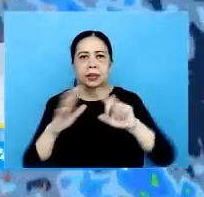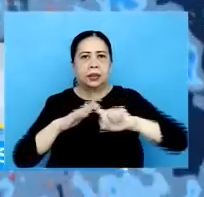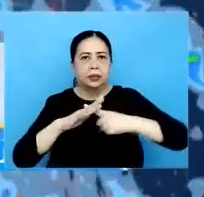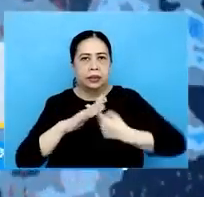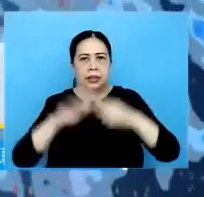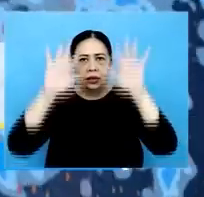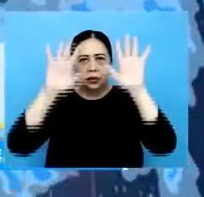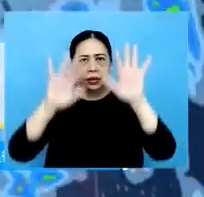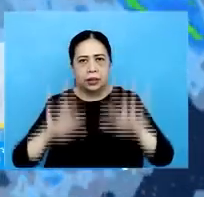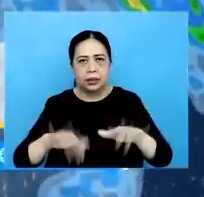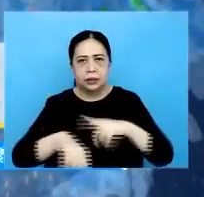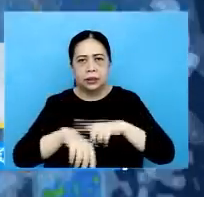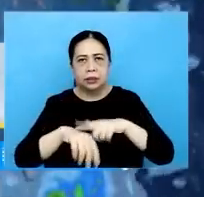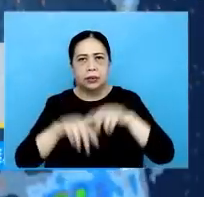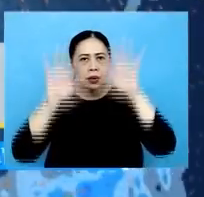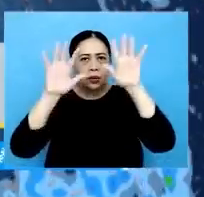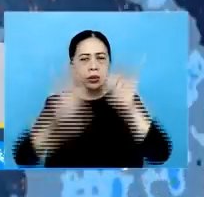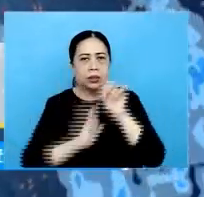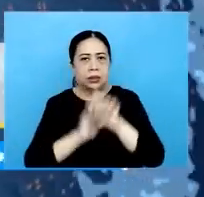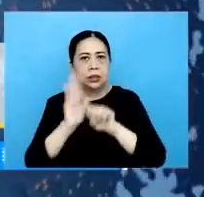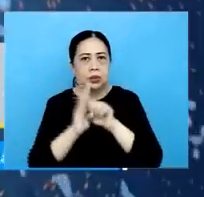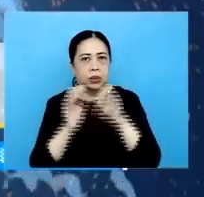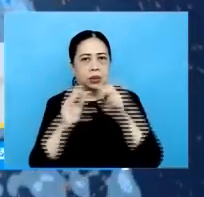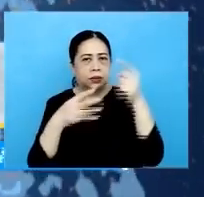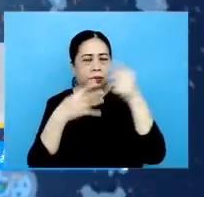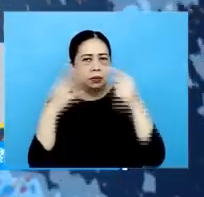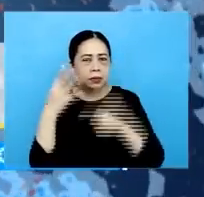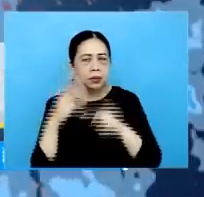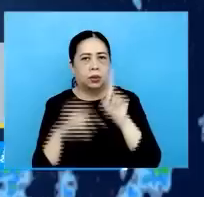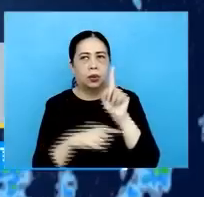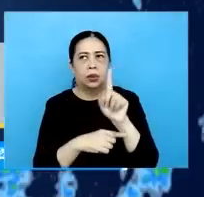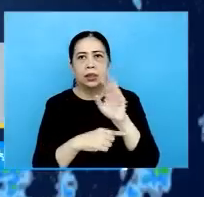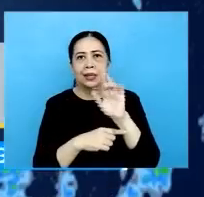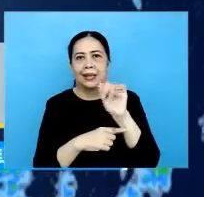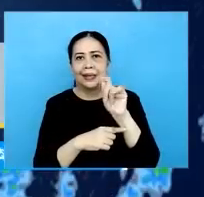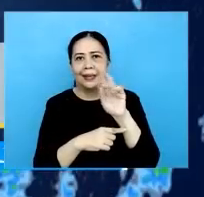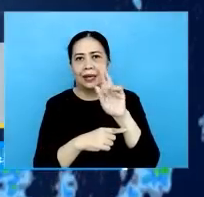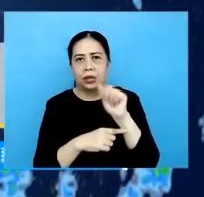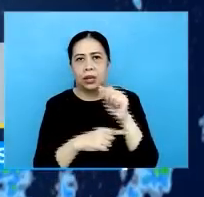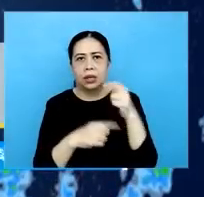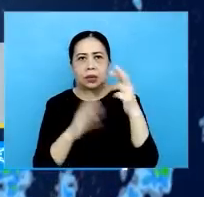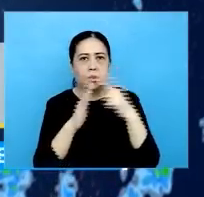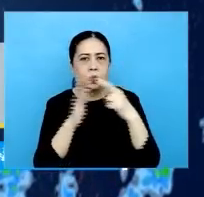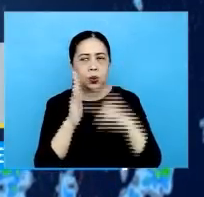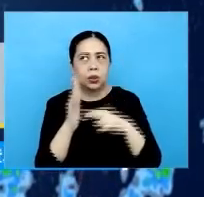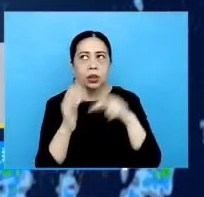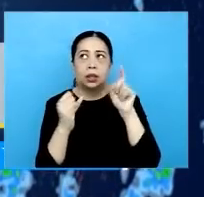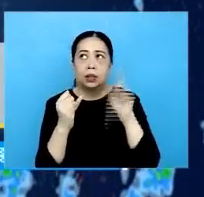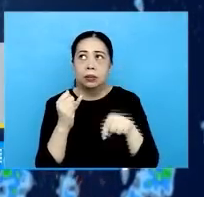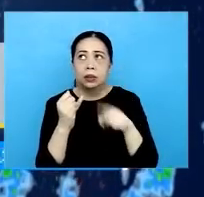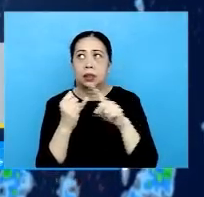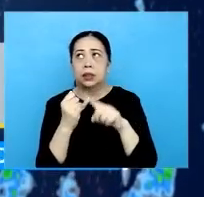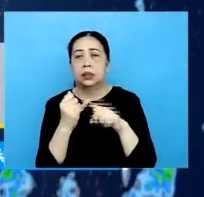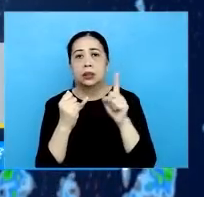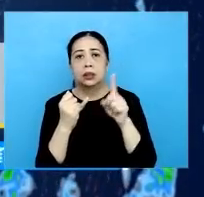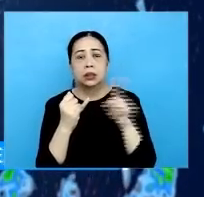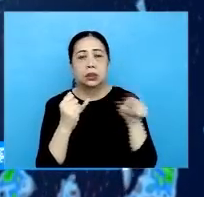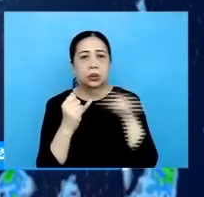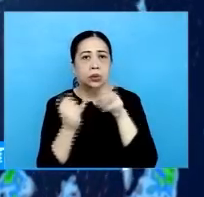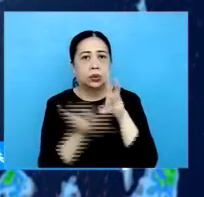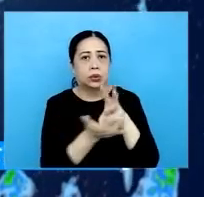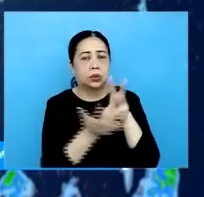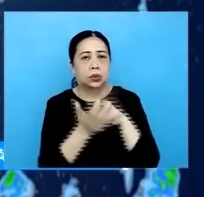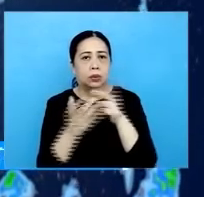rainy season o ng habagat. Kung mamimit po yung criteria natin, so isa po sa ating mga criteria, dapat yung mga estasyon natin sa